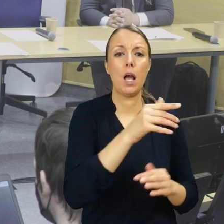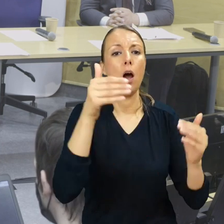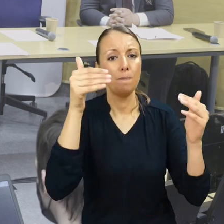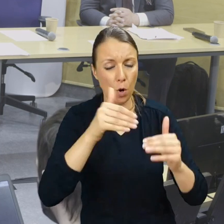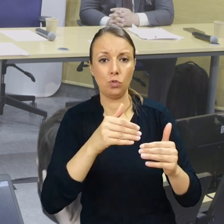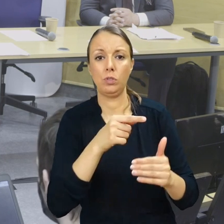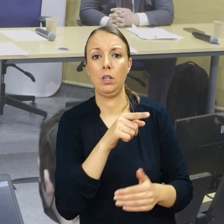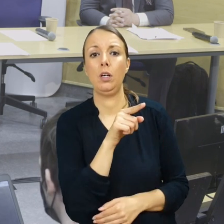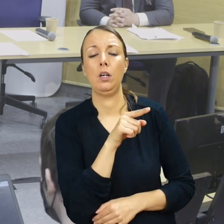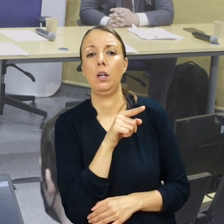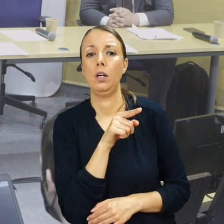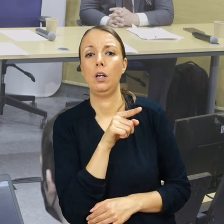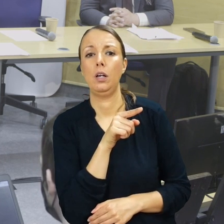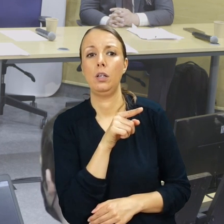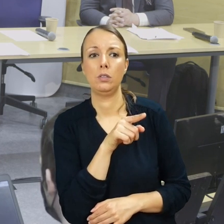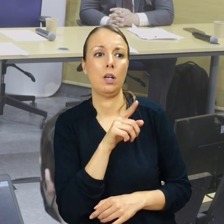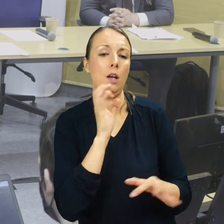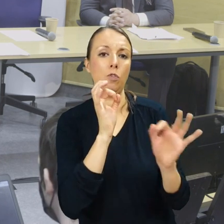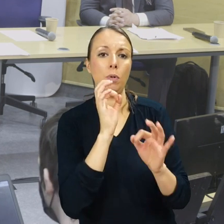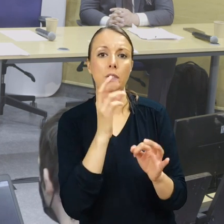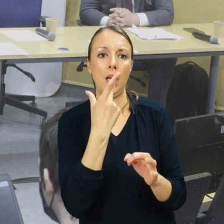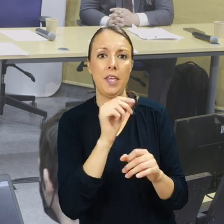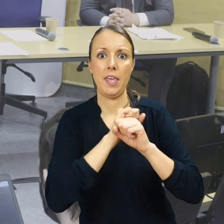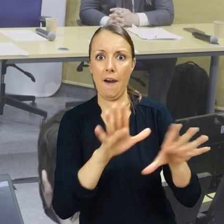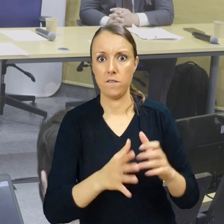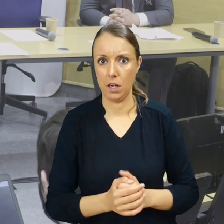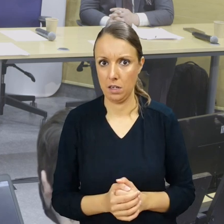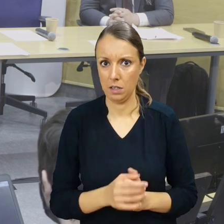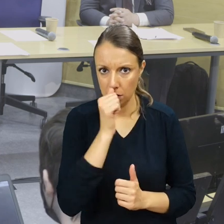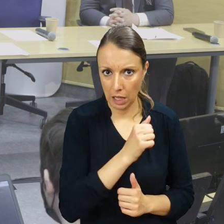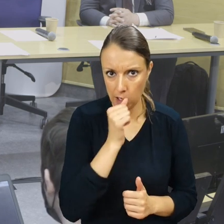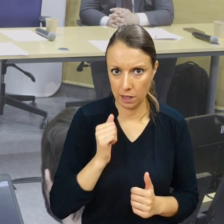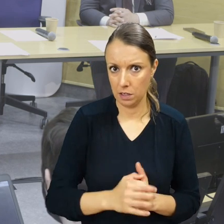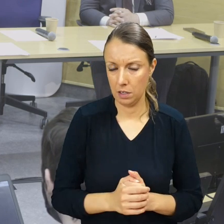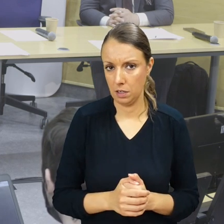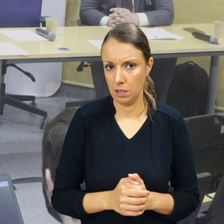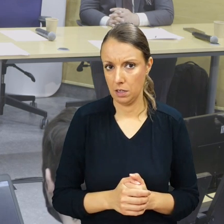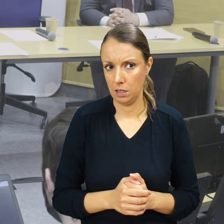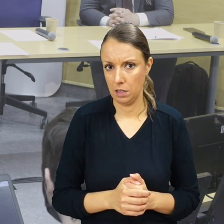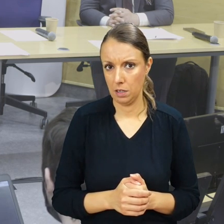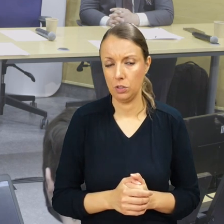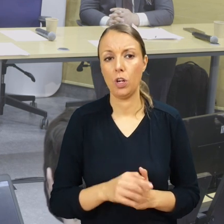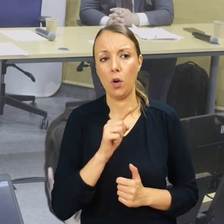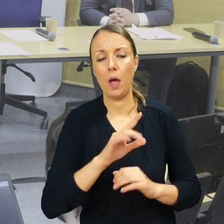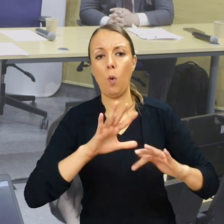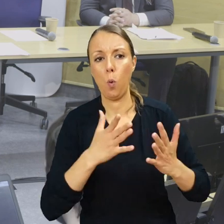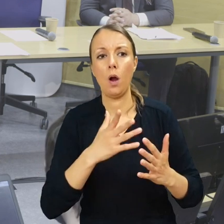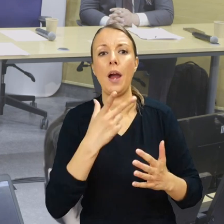jako informacja niejawna. Nie traci cech informacji niejawnej, ale jest niedostępna, ergo